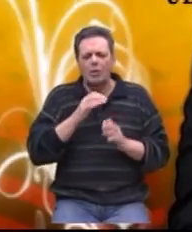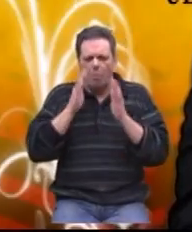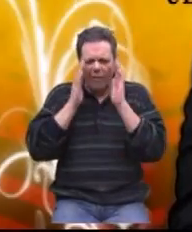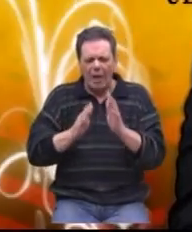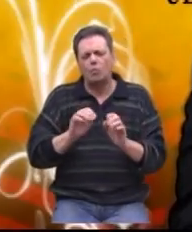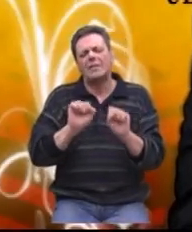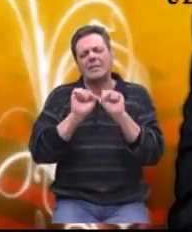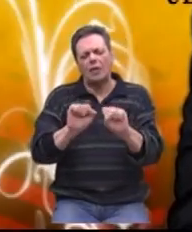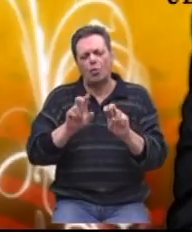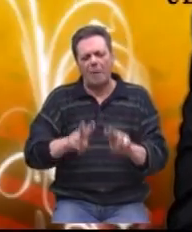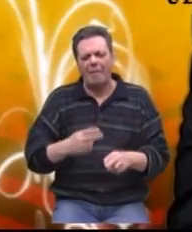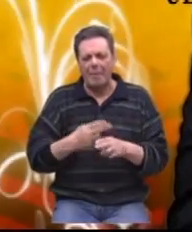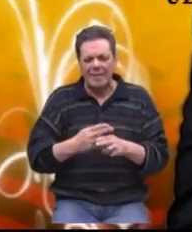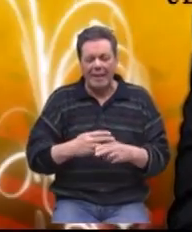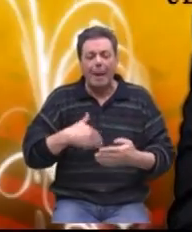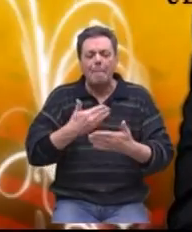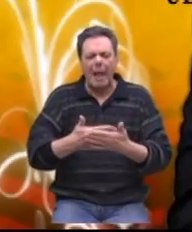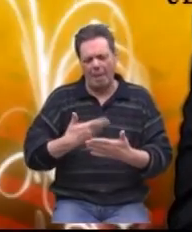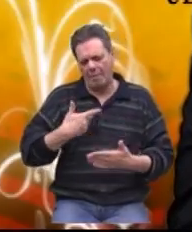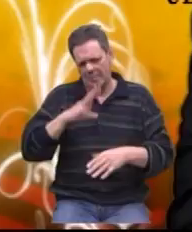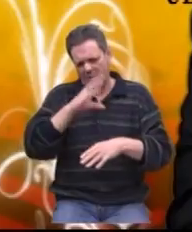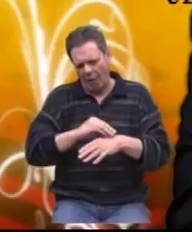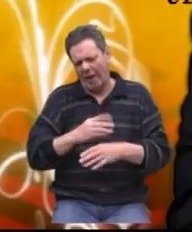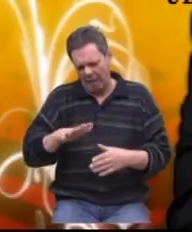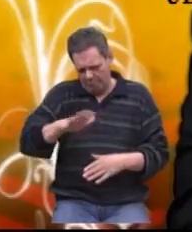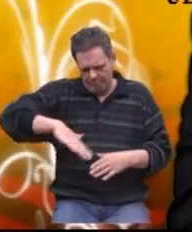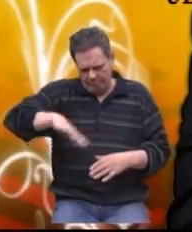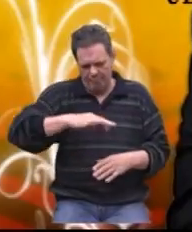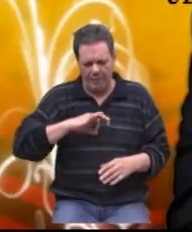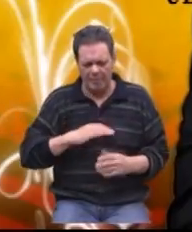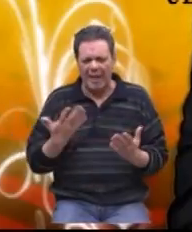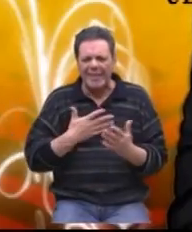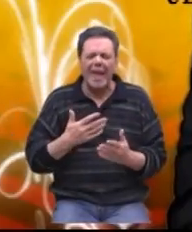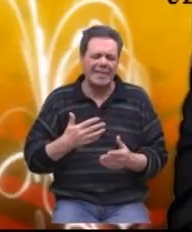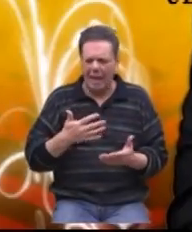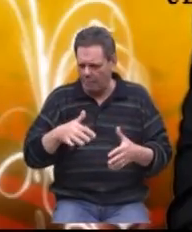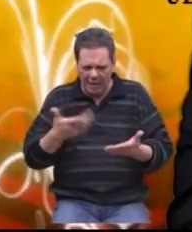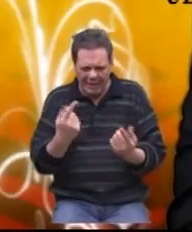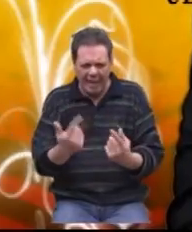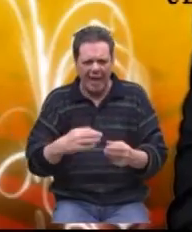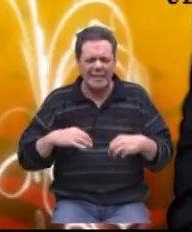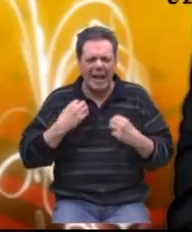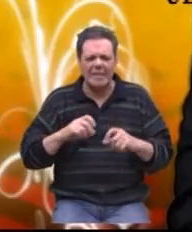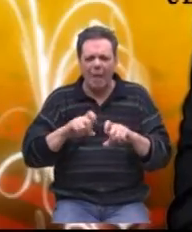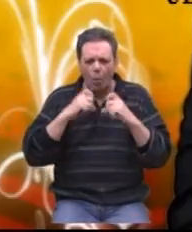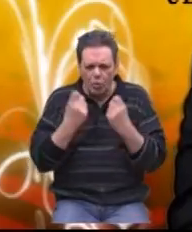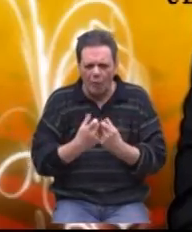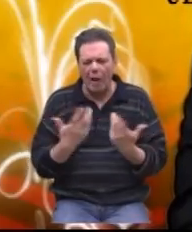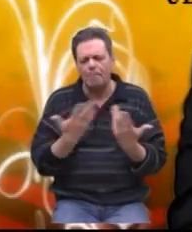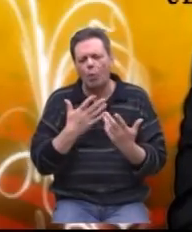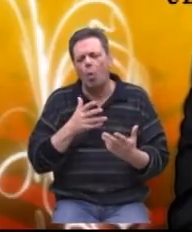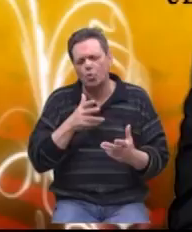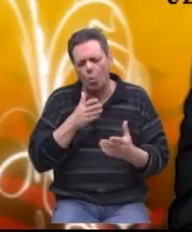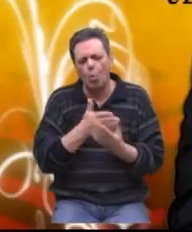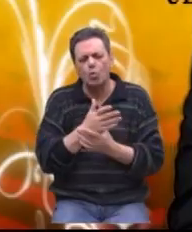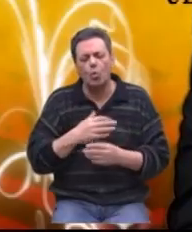prava pacijenata prema teritorijalnom ključu. Znači, gdje se nalazi zdravstvena ustanova u kojoj su zdravstvenu uslugu zatražili i njom